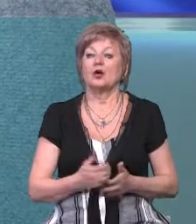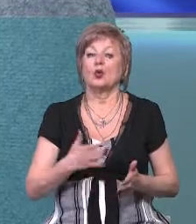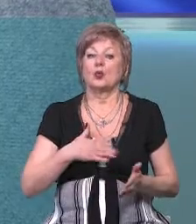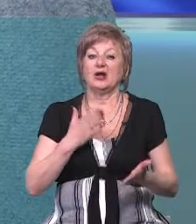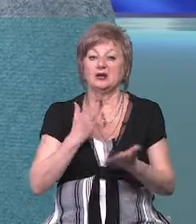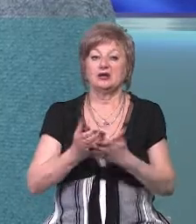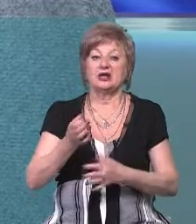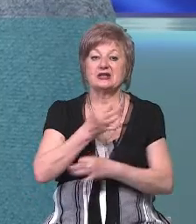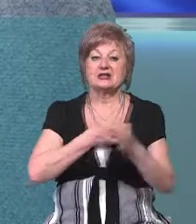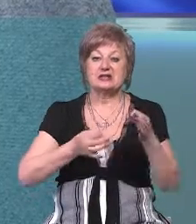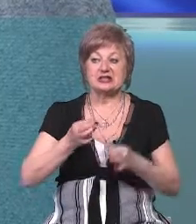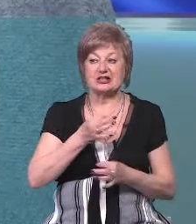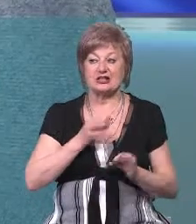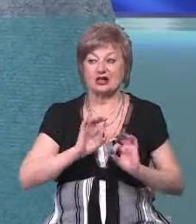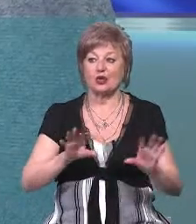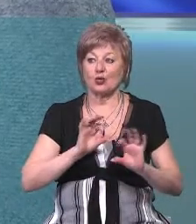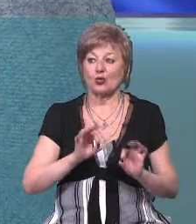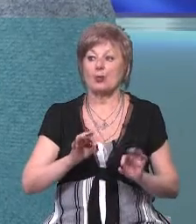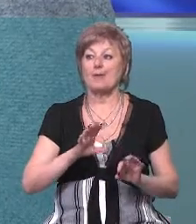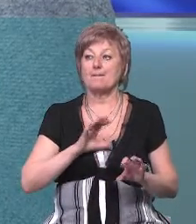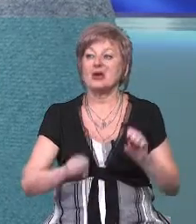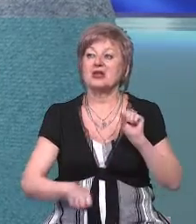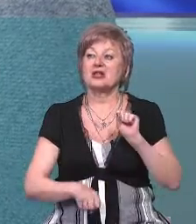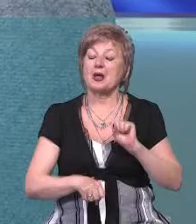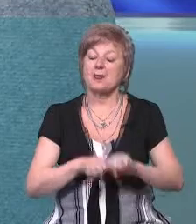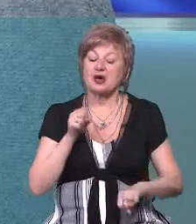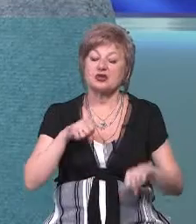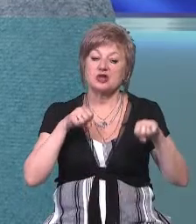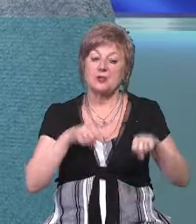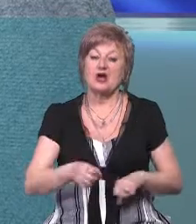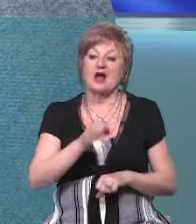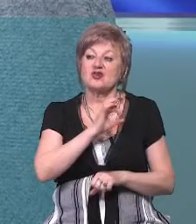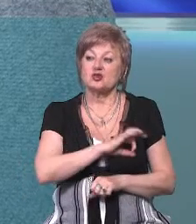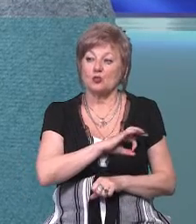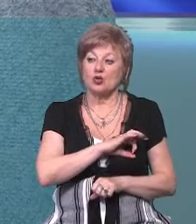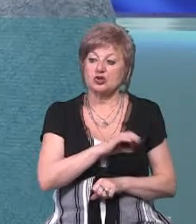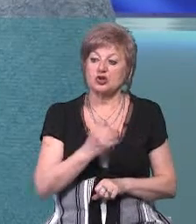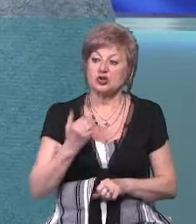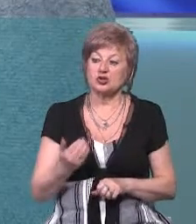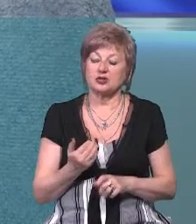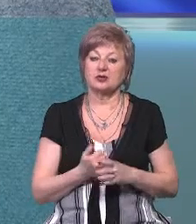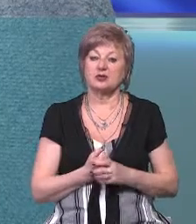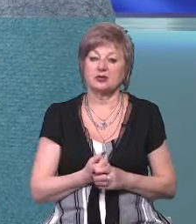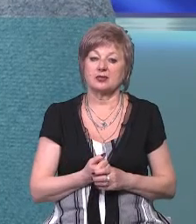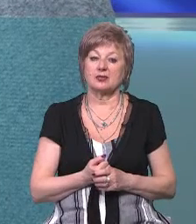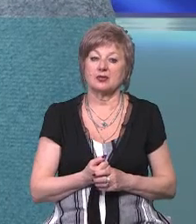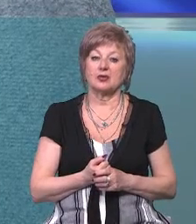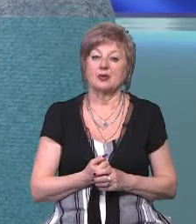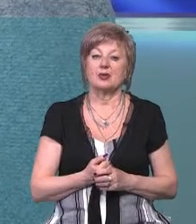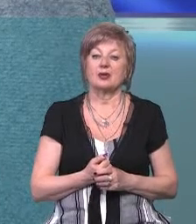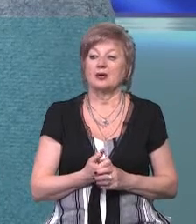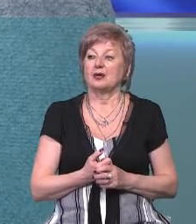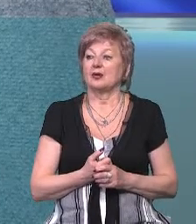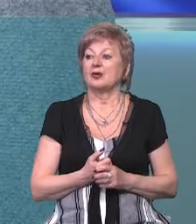коментар от щодо, чи були порушення прав споживачів. Це головний спеціаліст управління захисту прав споживачів Головного